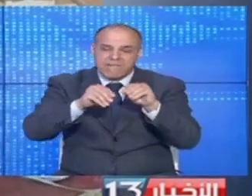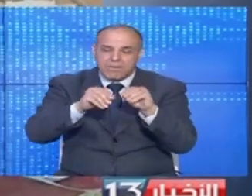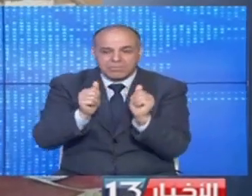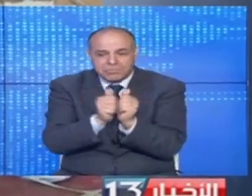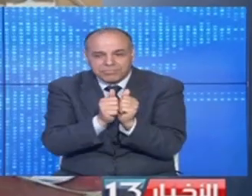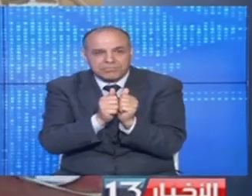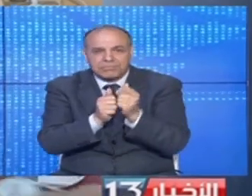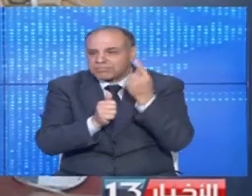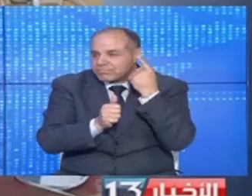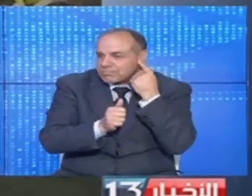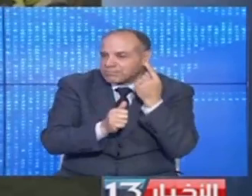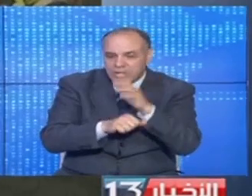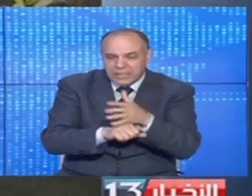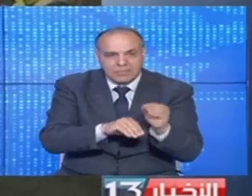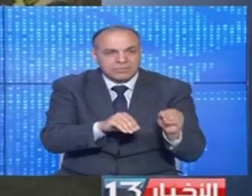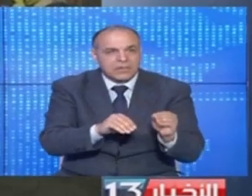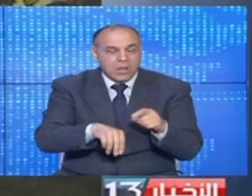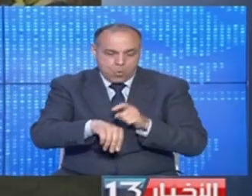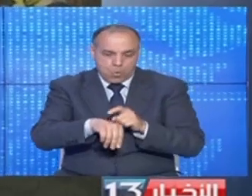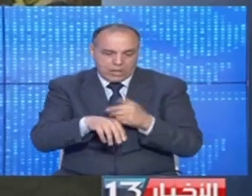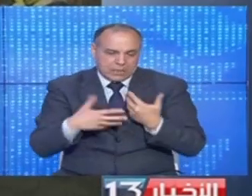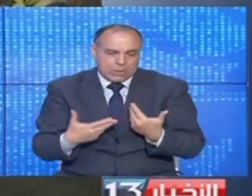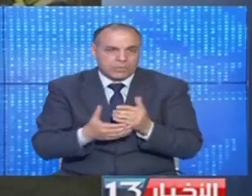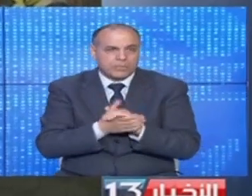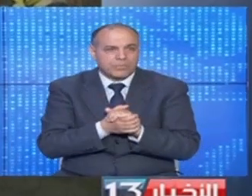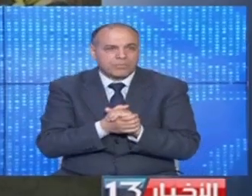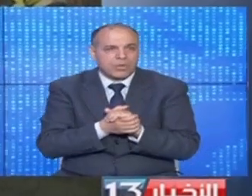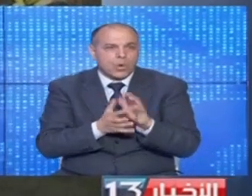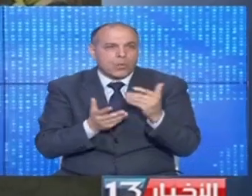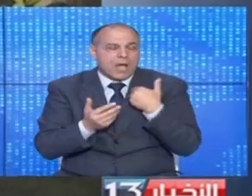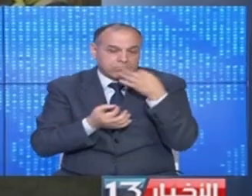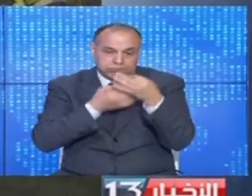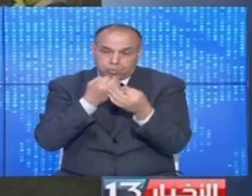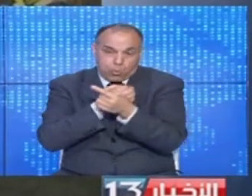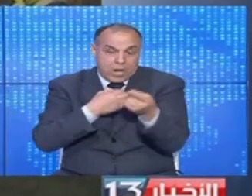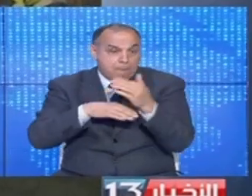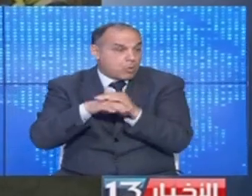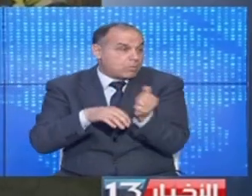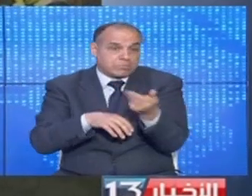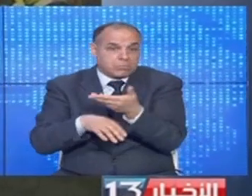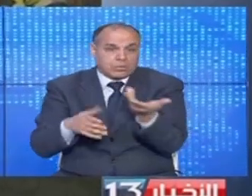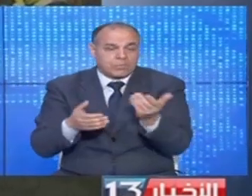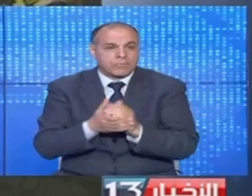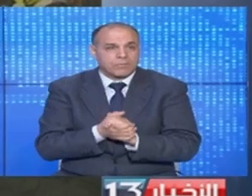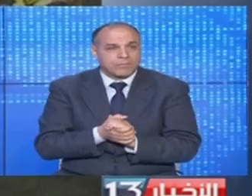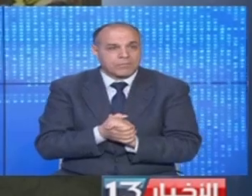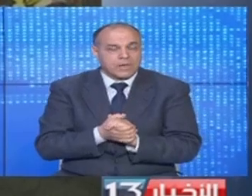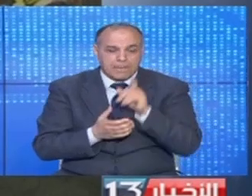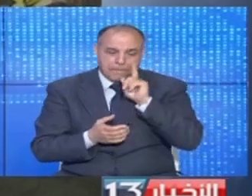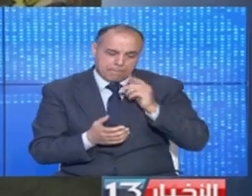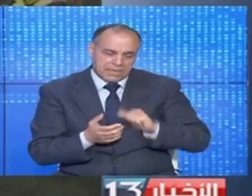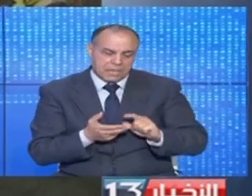والاصغاء اكثر الابناء الوقت في ال اه ربما نتحدث معها في مواضيع بنت